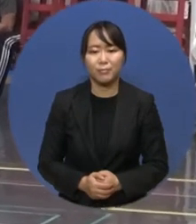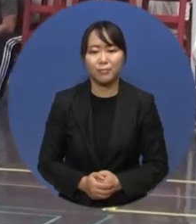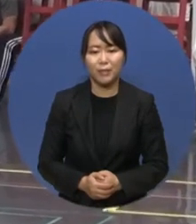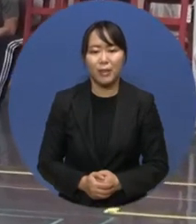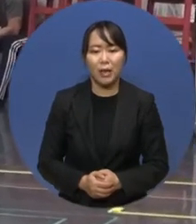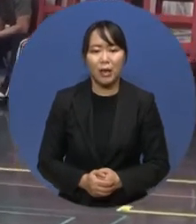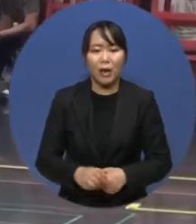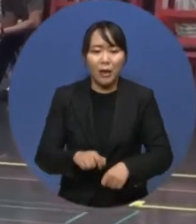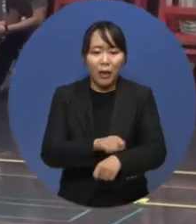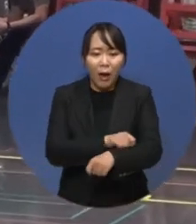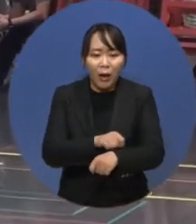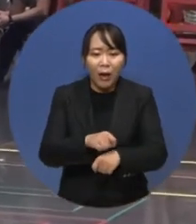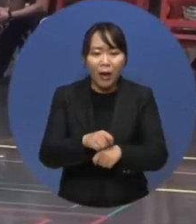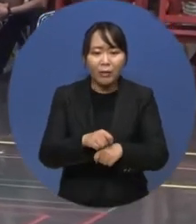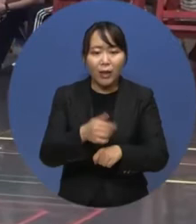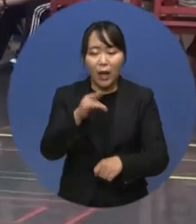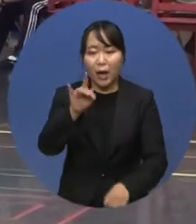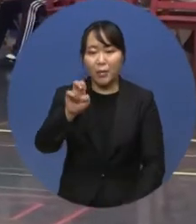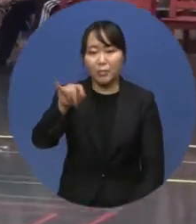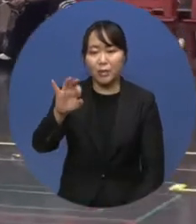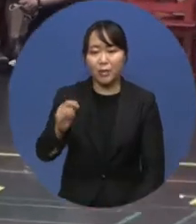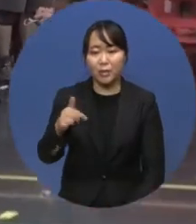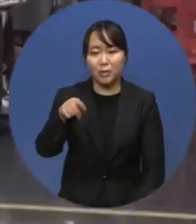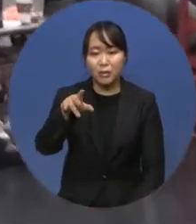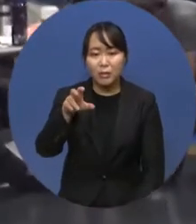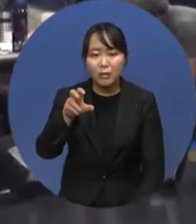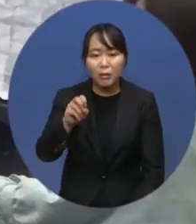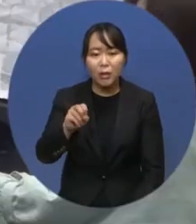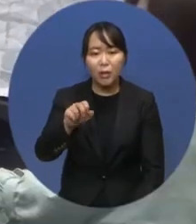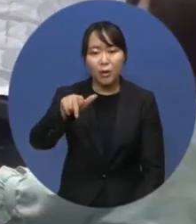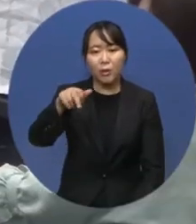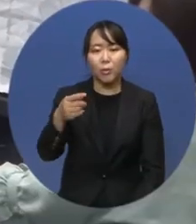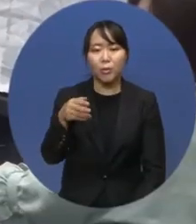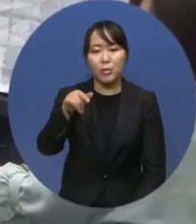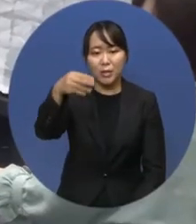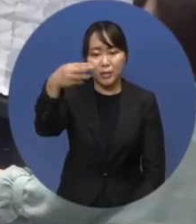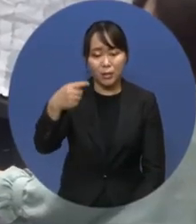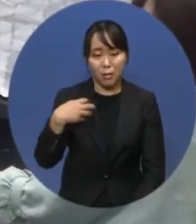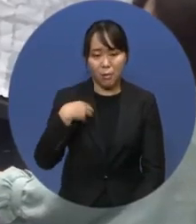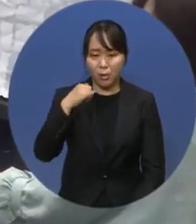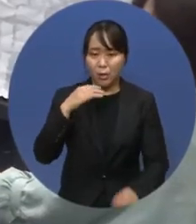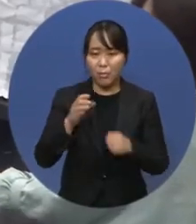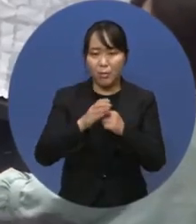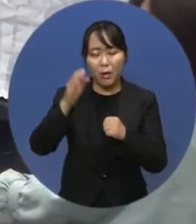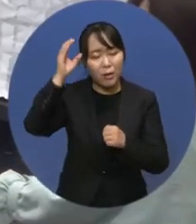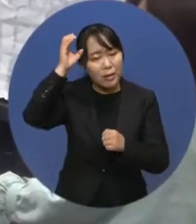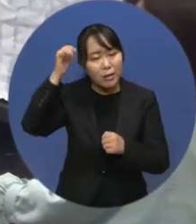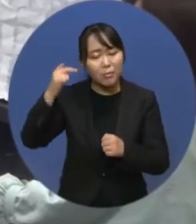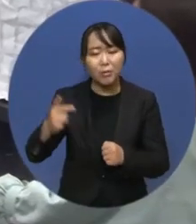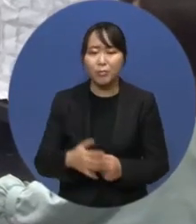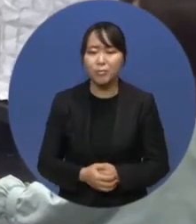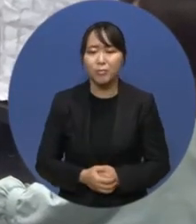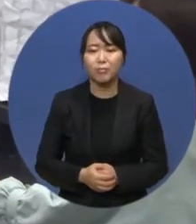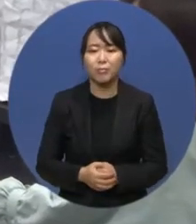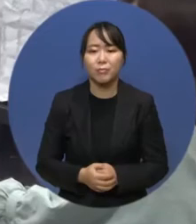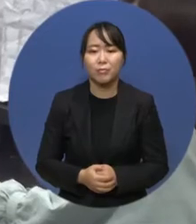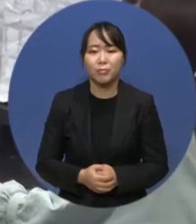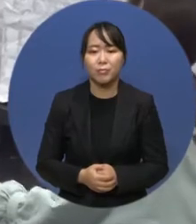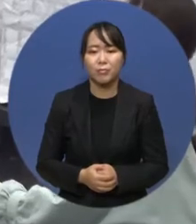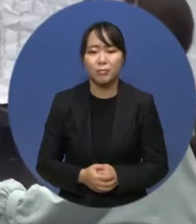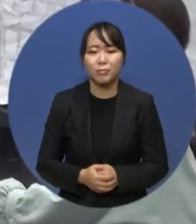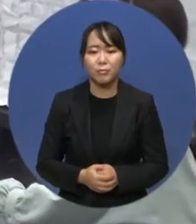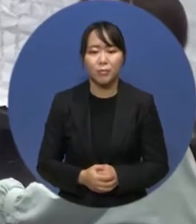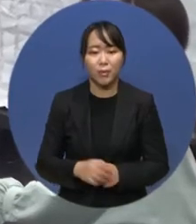특별히 티아라의 멤버 함은정이 코제트 역을 맡아 기대를 모으고 있습니다.